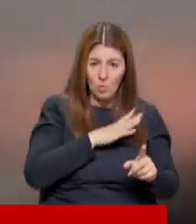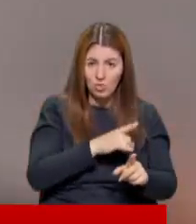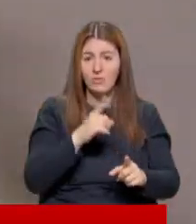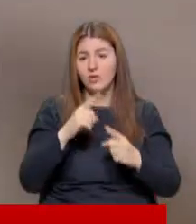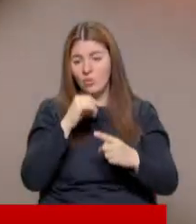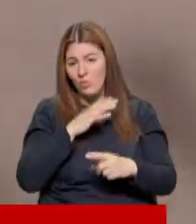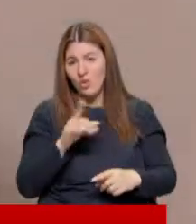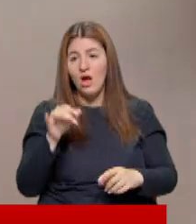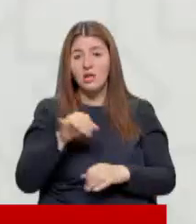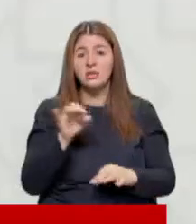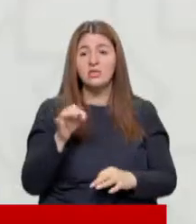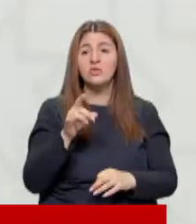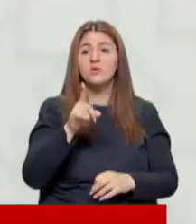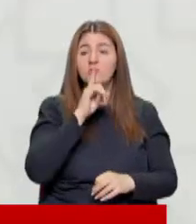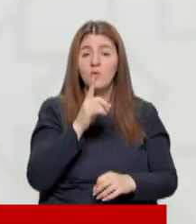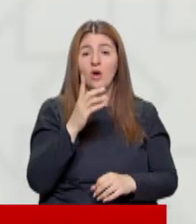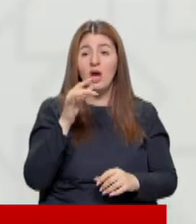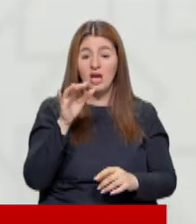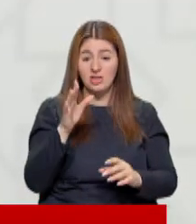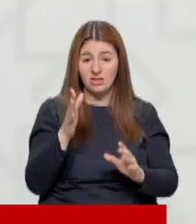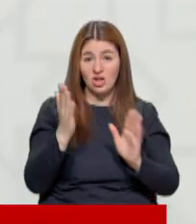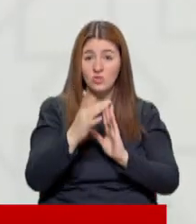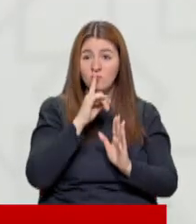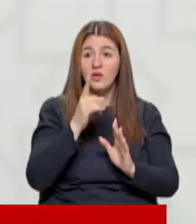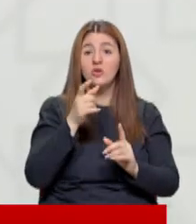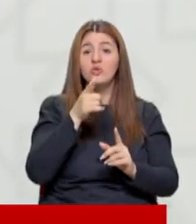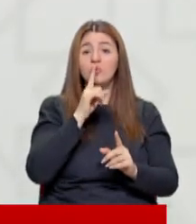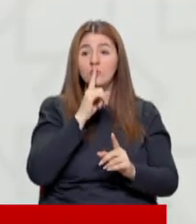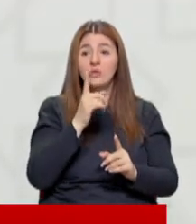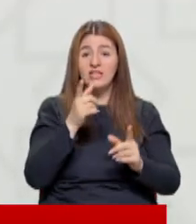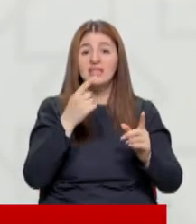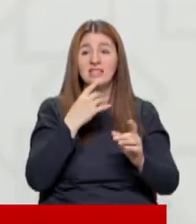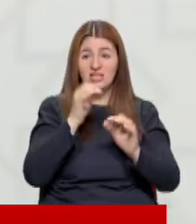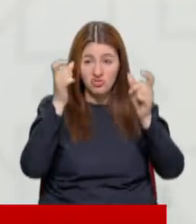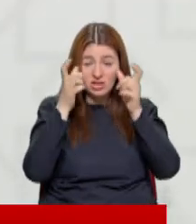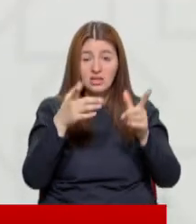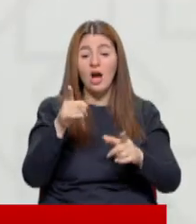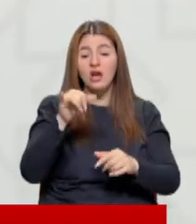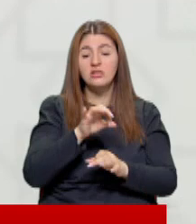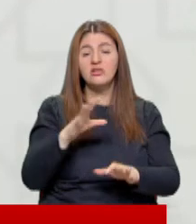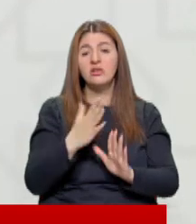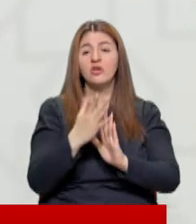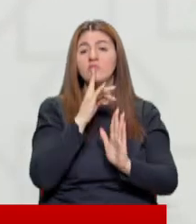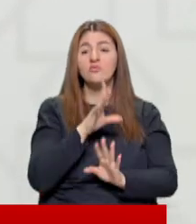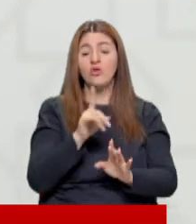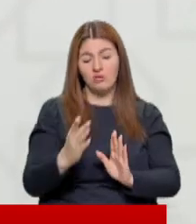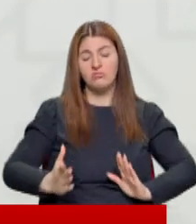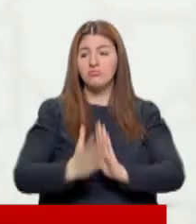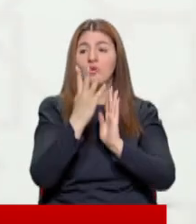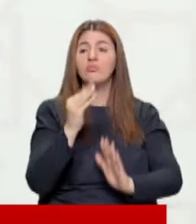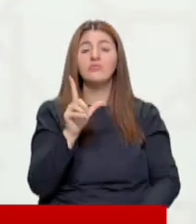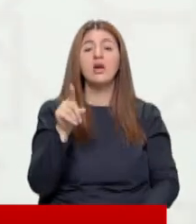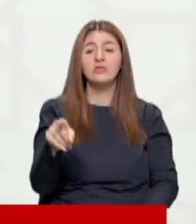Haksızlık karşısında susan dilsi şeytansa haksızlık karşısında susmayacağız. Bir yerde haksızlık varsa ona karşı